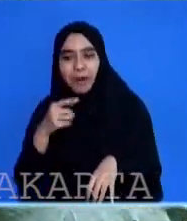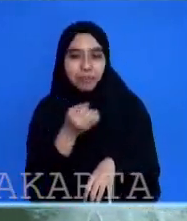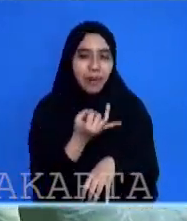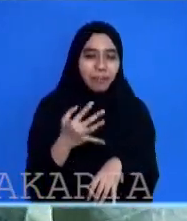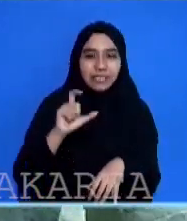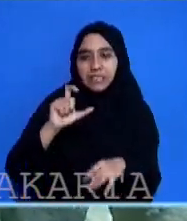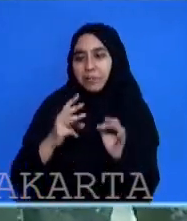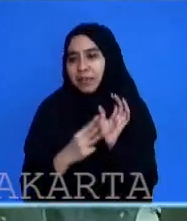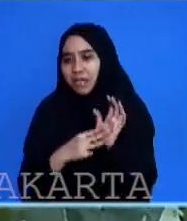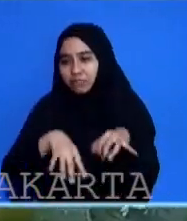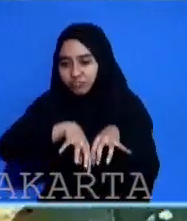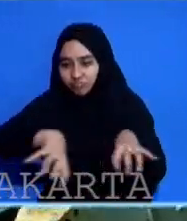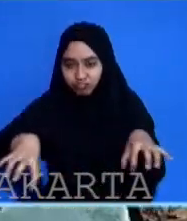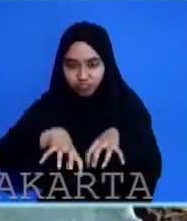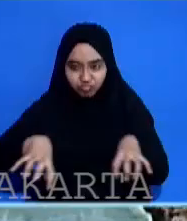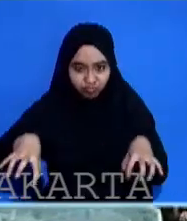Mat